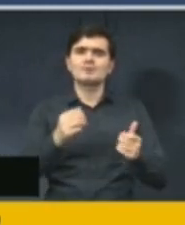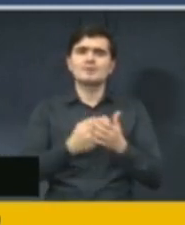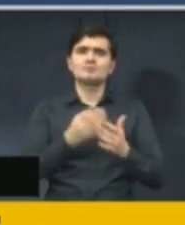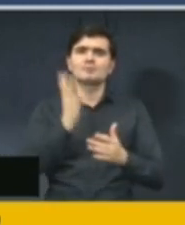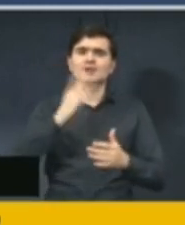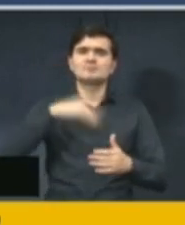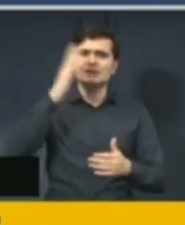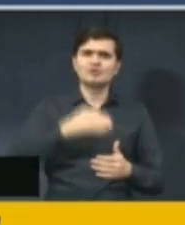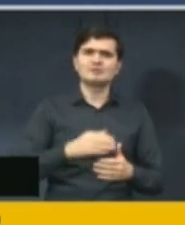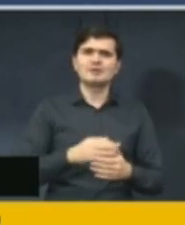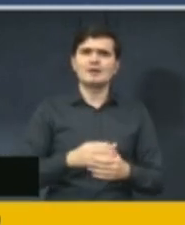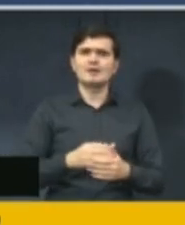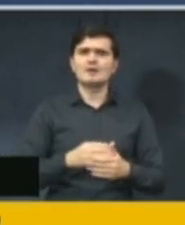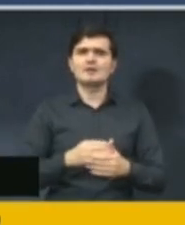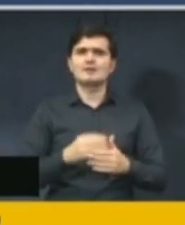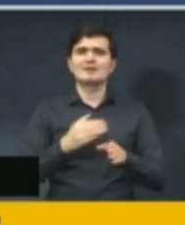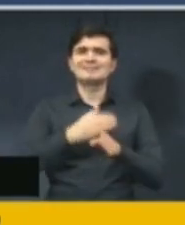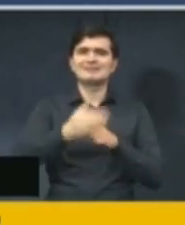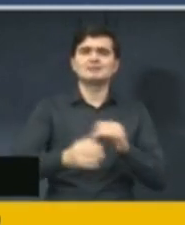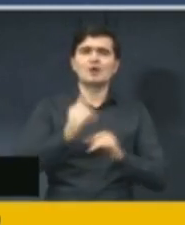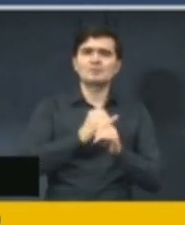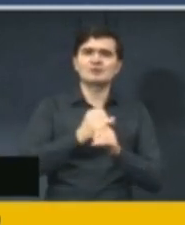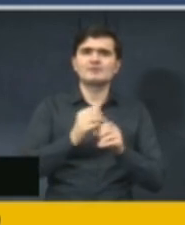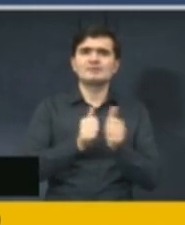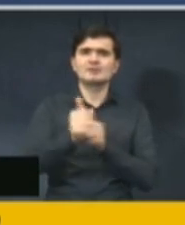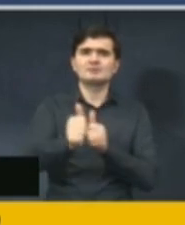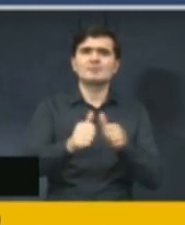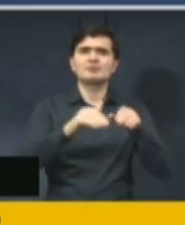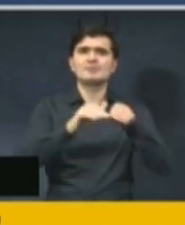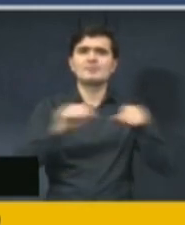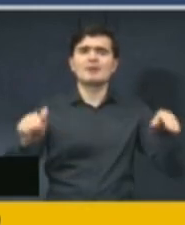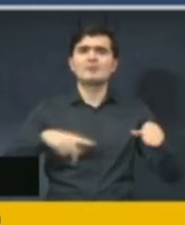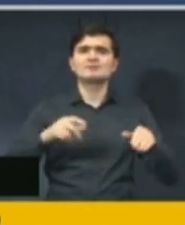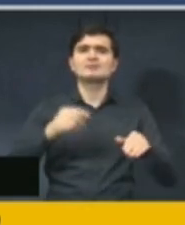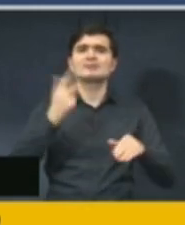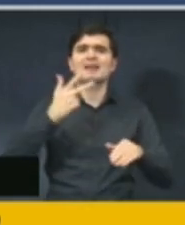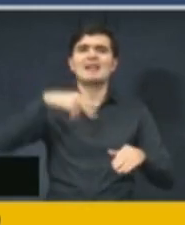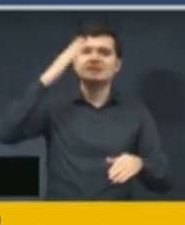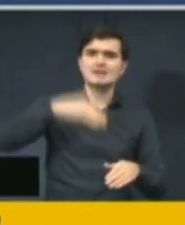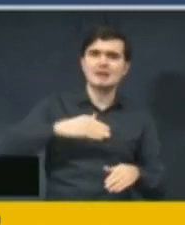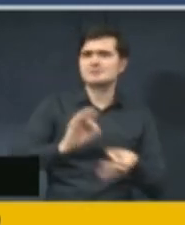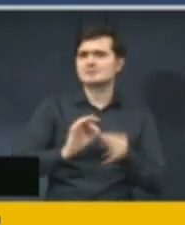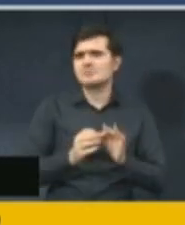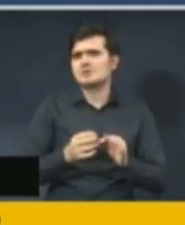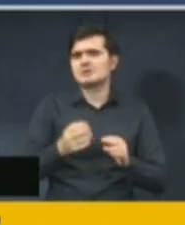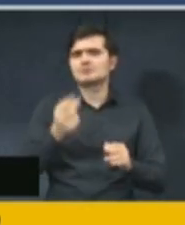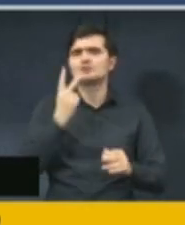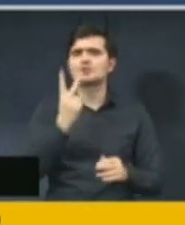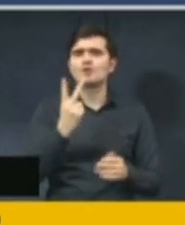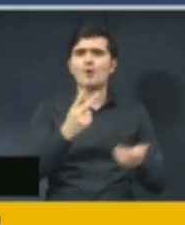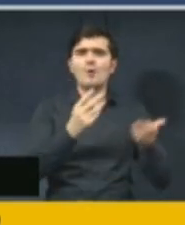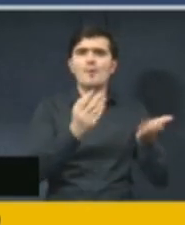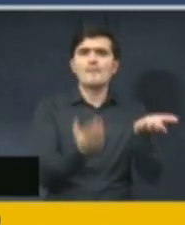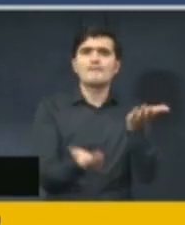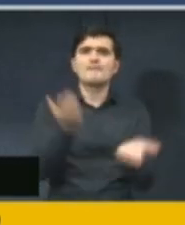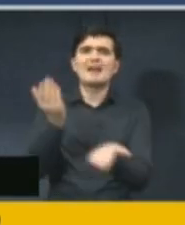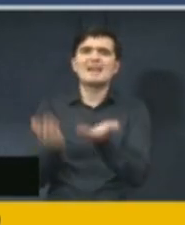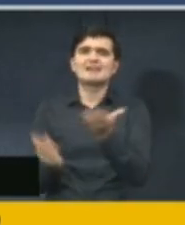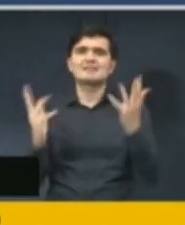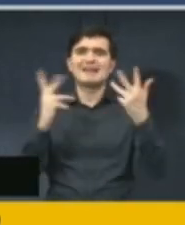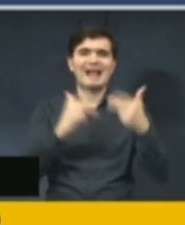zile, întârzierea observării depășirii unui prag este de 3 zile. Deci, ideea este că cele două formule nu